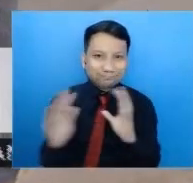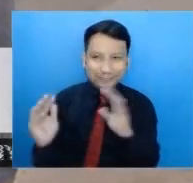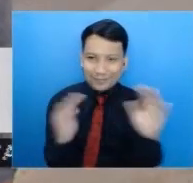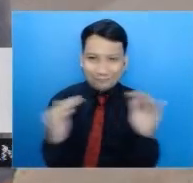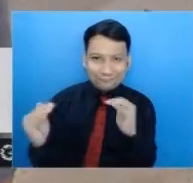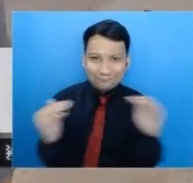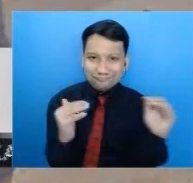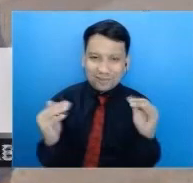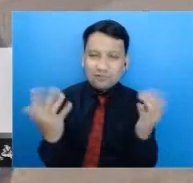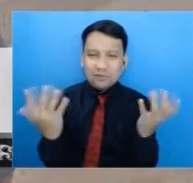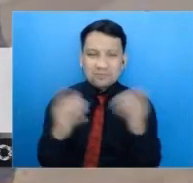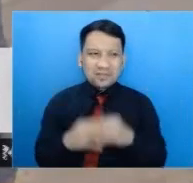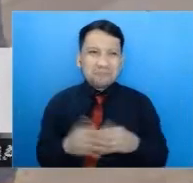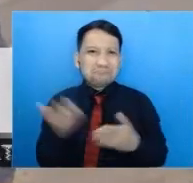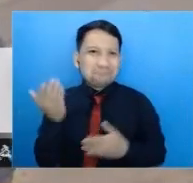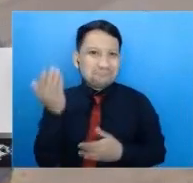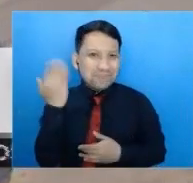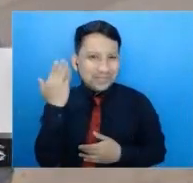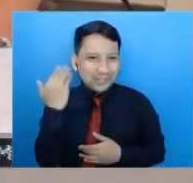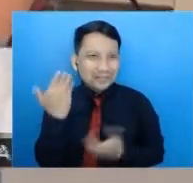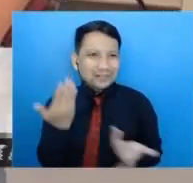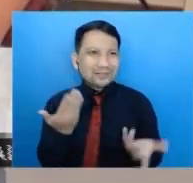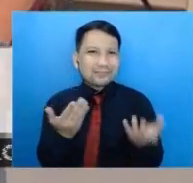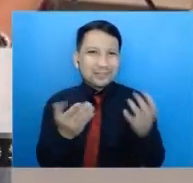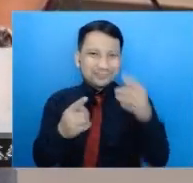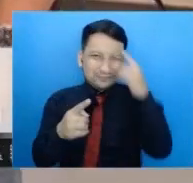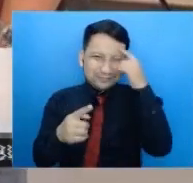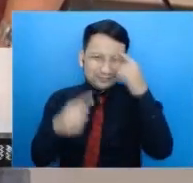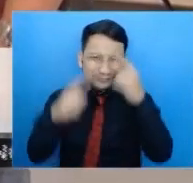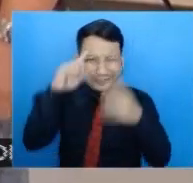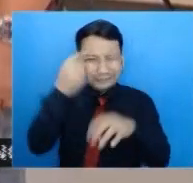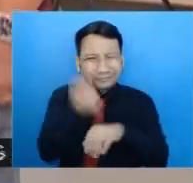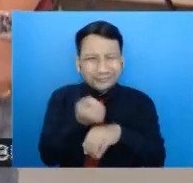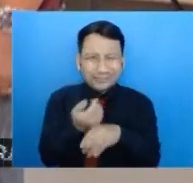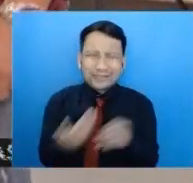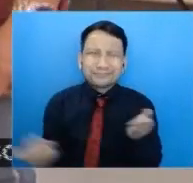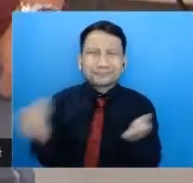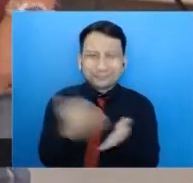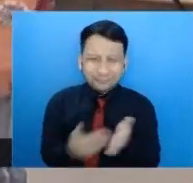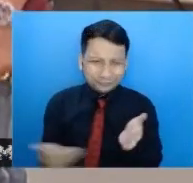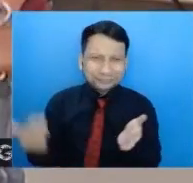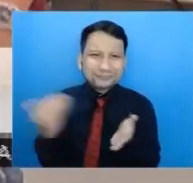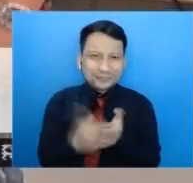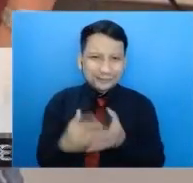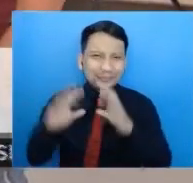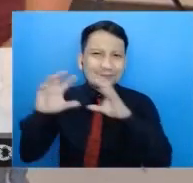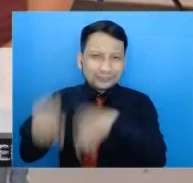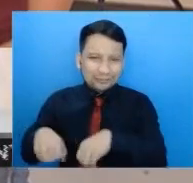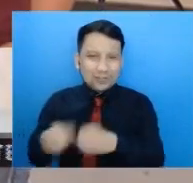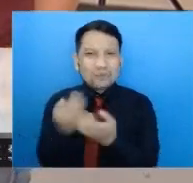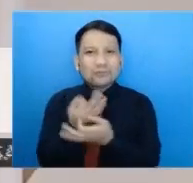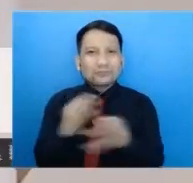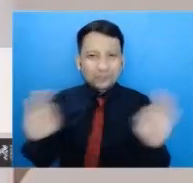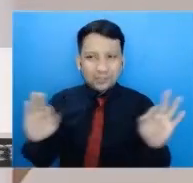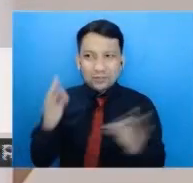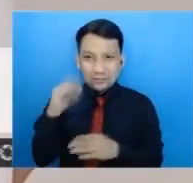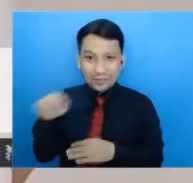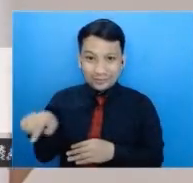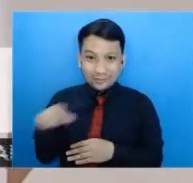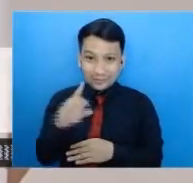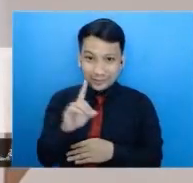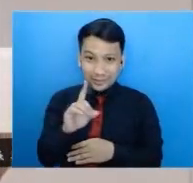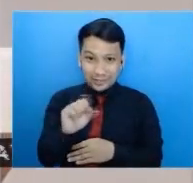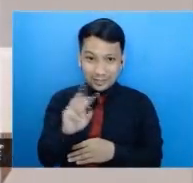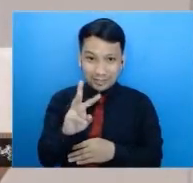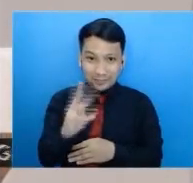na raw sakit ng ulo ng mga barangay ang mga kabataan ito na paulit-ulit nilang nahuhuli pero pinakakawalan din ng DSWD. Ilang beses na rin